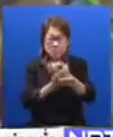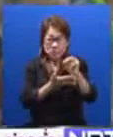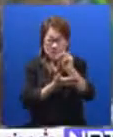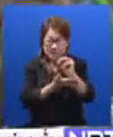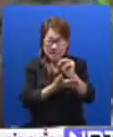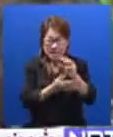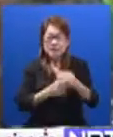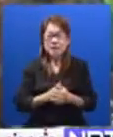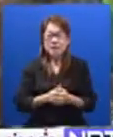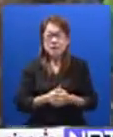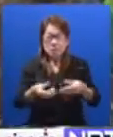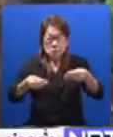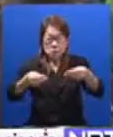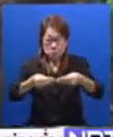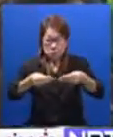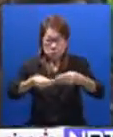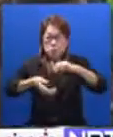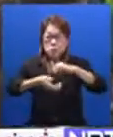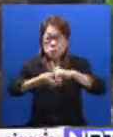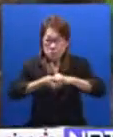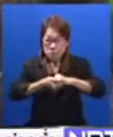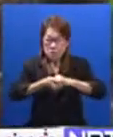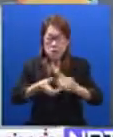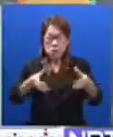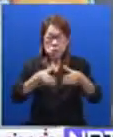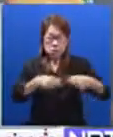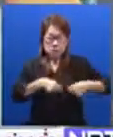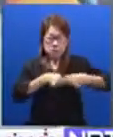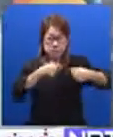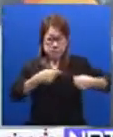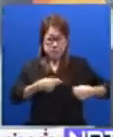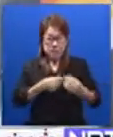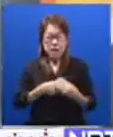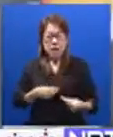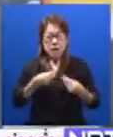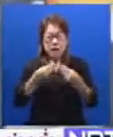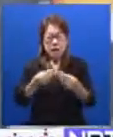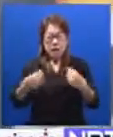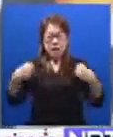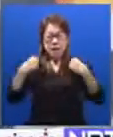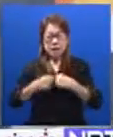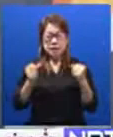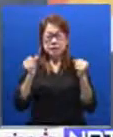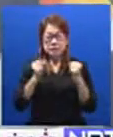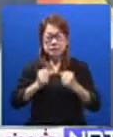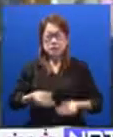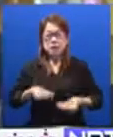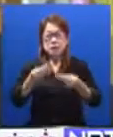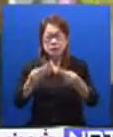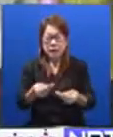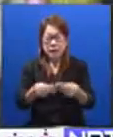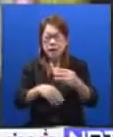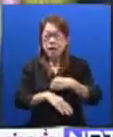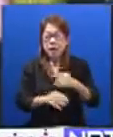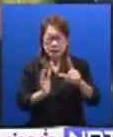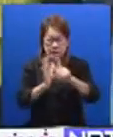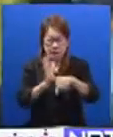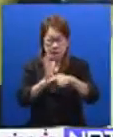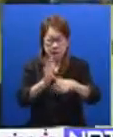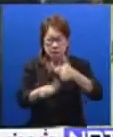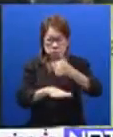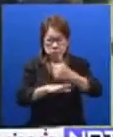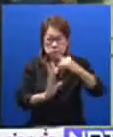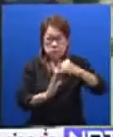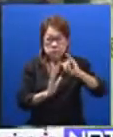ภักดีร่วมกับทีมงานสิงห์อาสาได้มอบเสื้อกันหนาวให้กับนายประทีปกีรติเรขาผู้ว่าราชการจังหวัดศรีสะเก